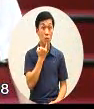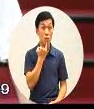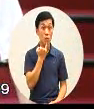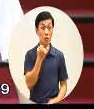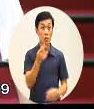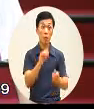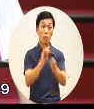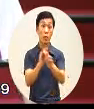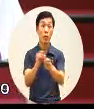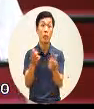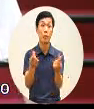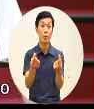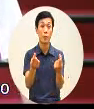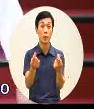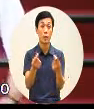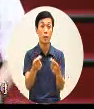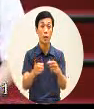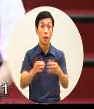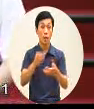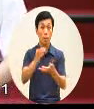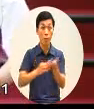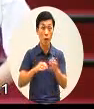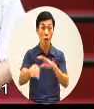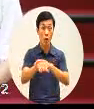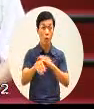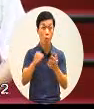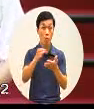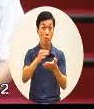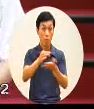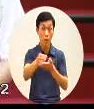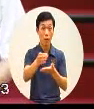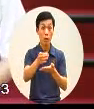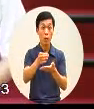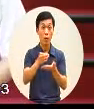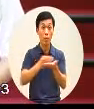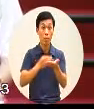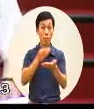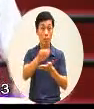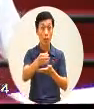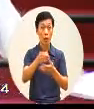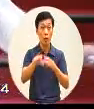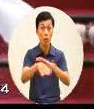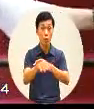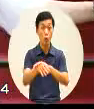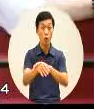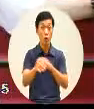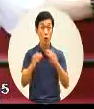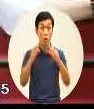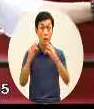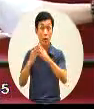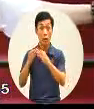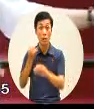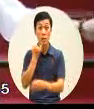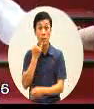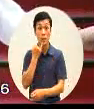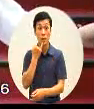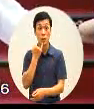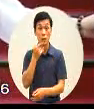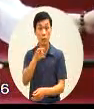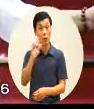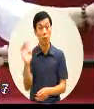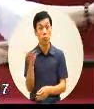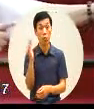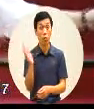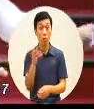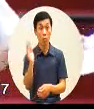条，买空能够当融资银行？你不要把侃侃而谈啦